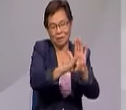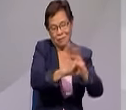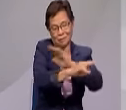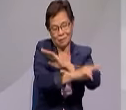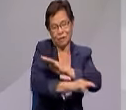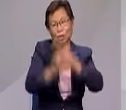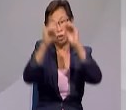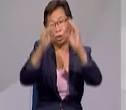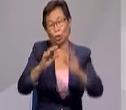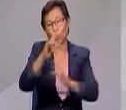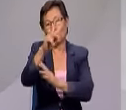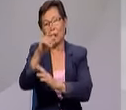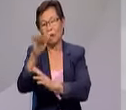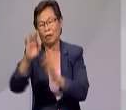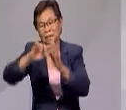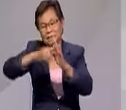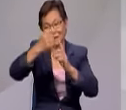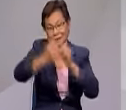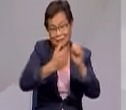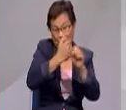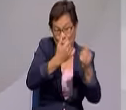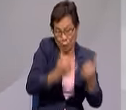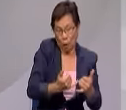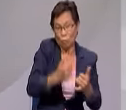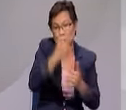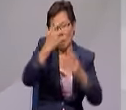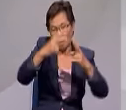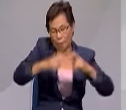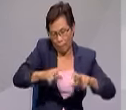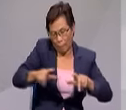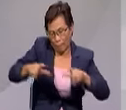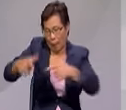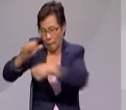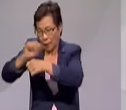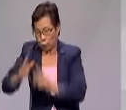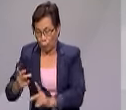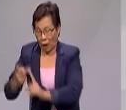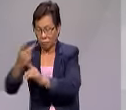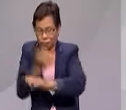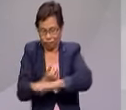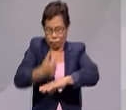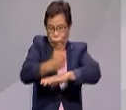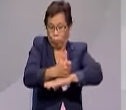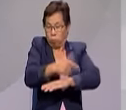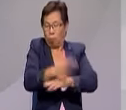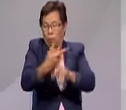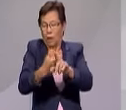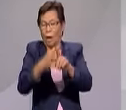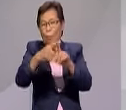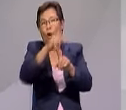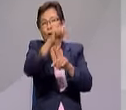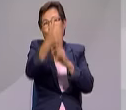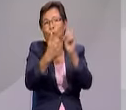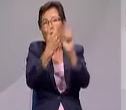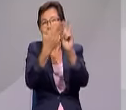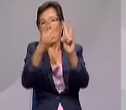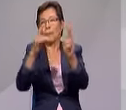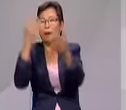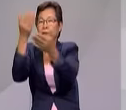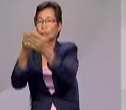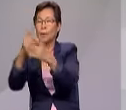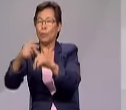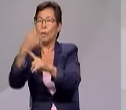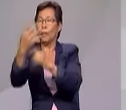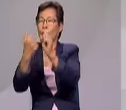negara. Pelaksanaan yang bermula tahun ini berikutan kajian pasukan petugas khas yang ditubuhkan dari Oktober 2018 hingga